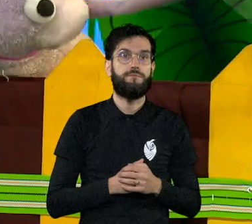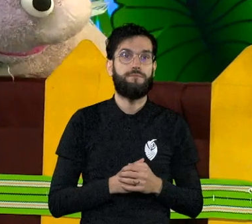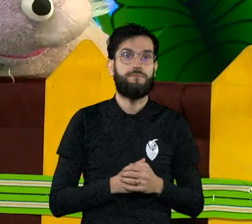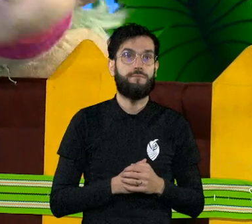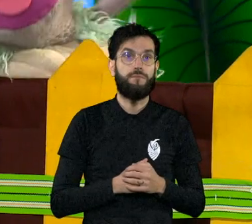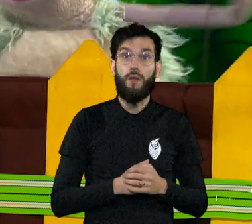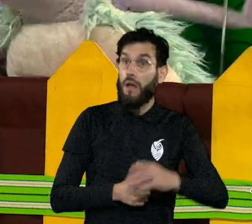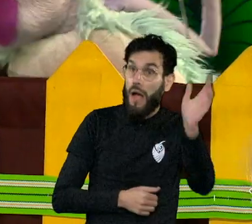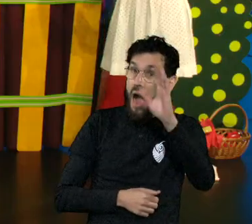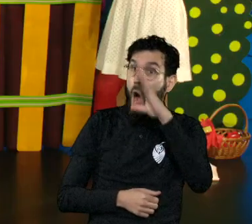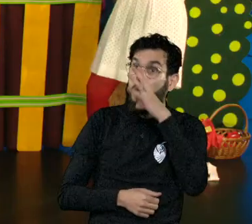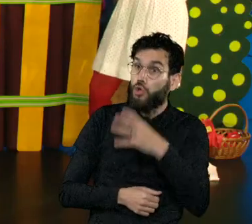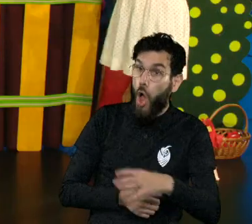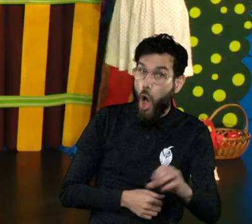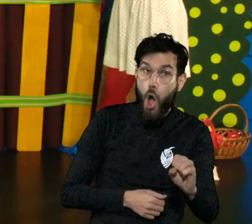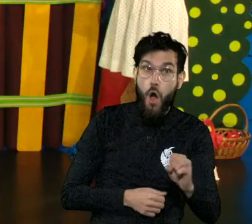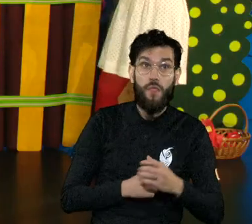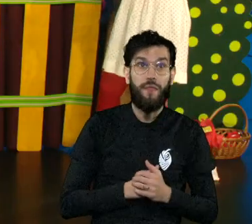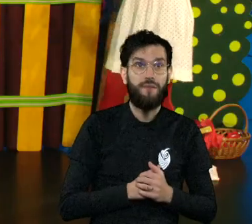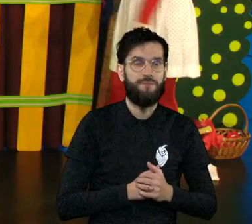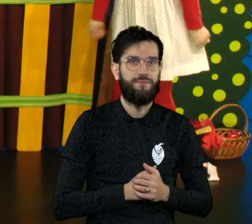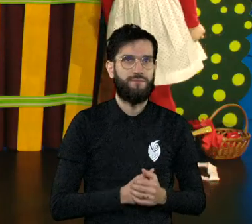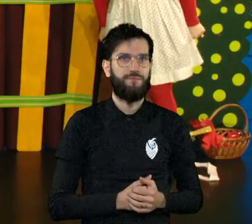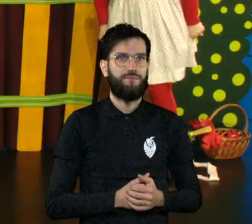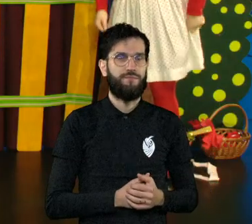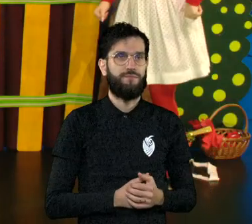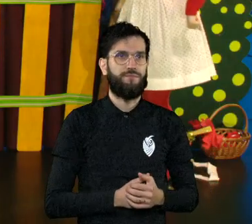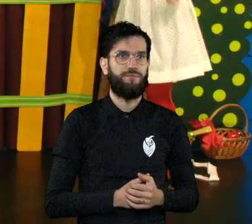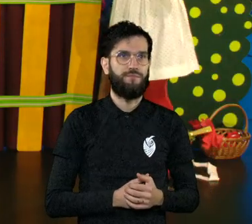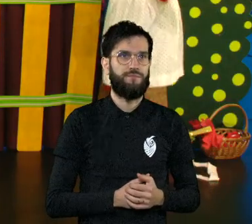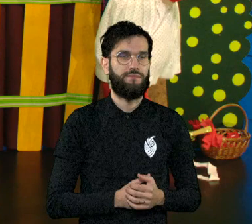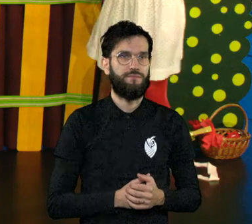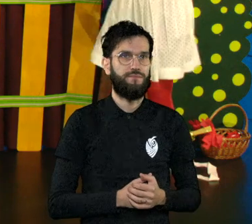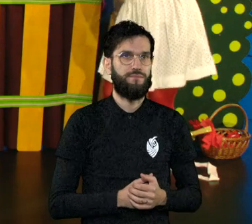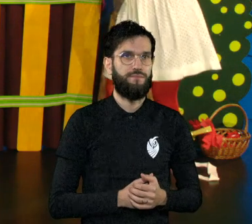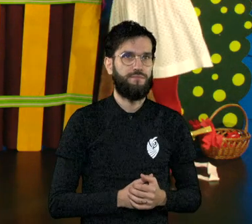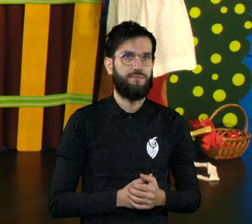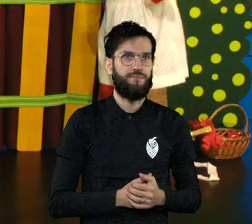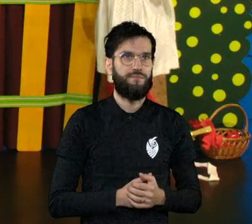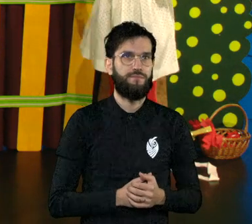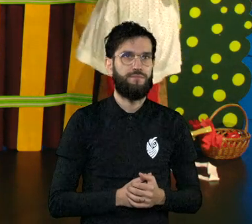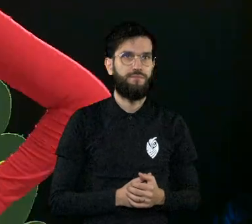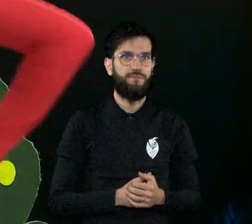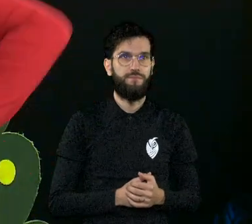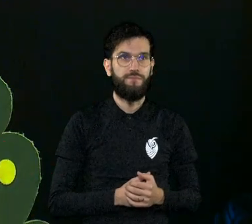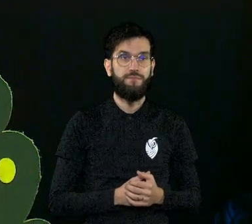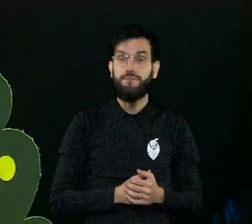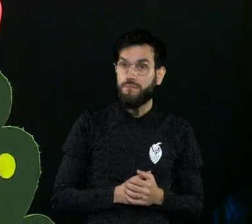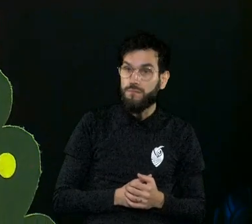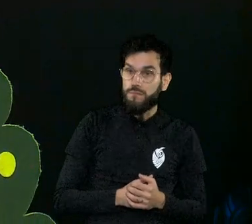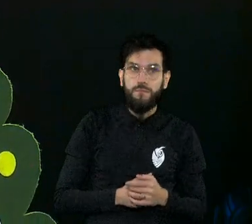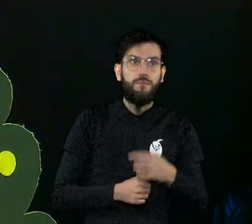Aj slon! Uú! jedna